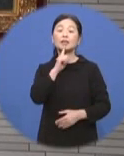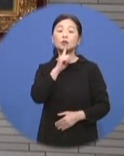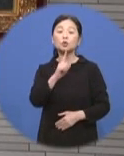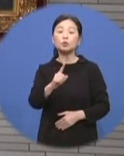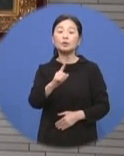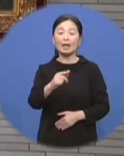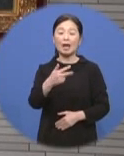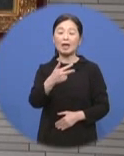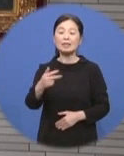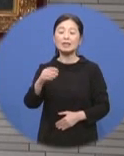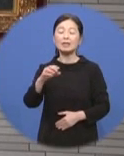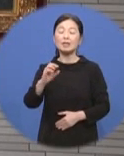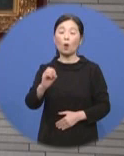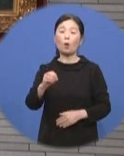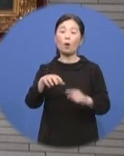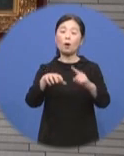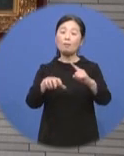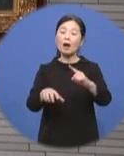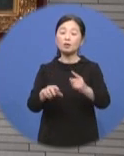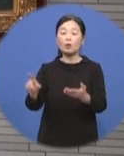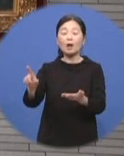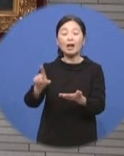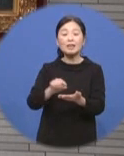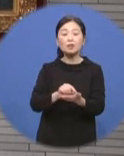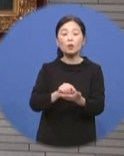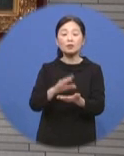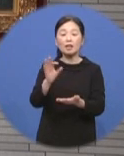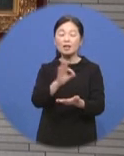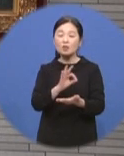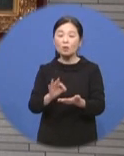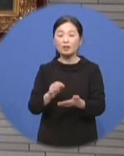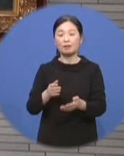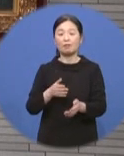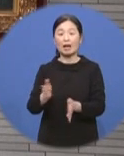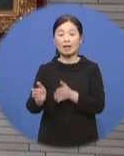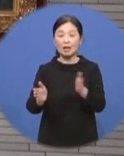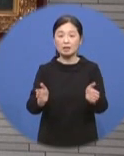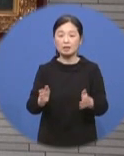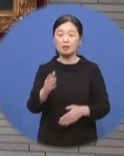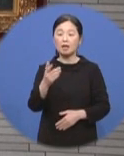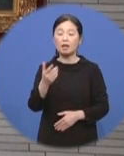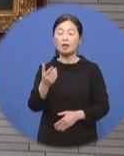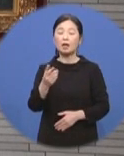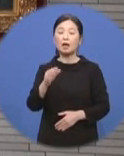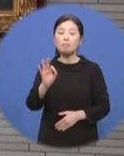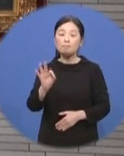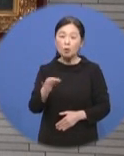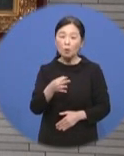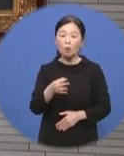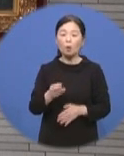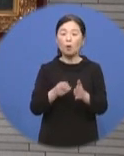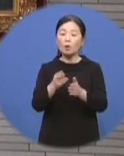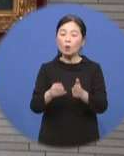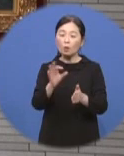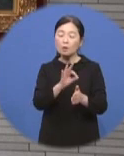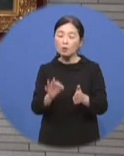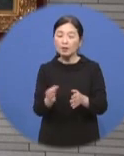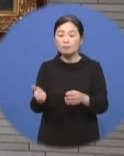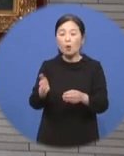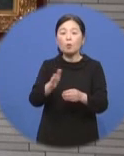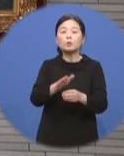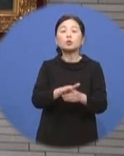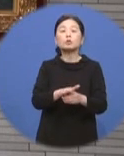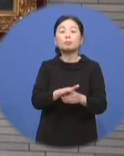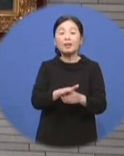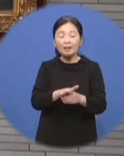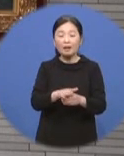オパークを活用した商品の開発、それは物だけじゃなくて旅行商品とかも含めて幅広くジ